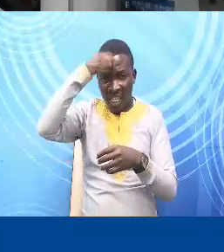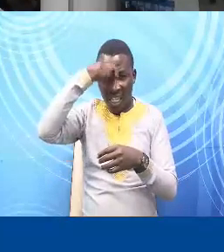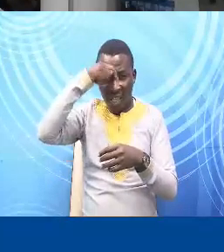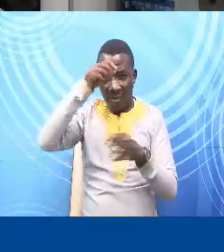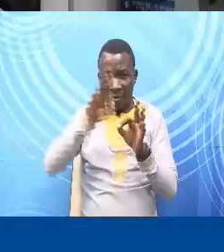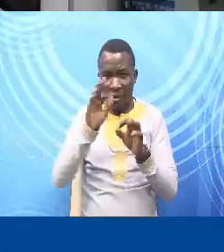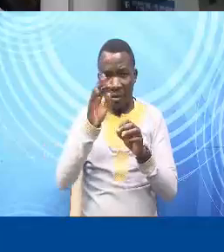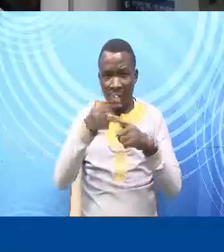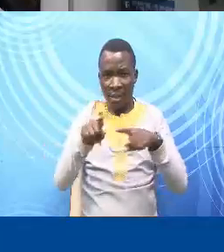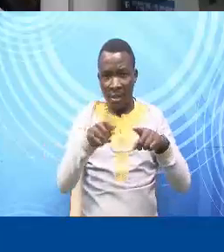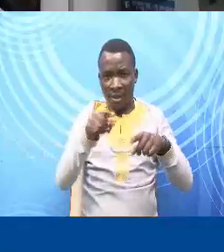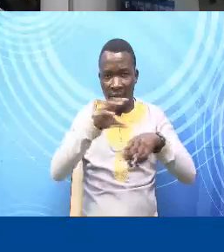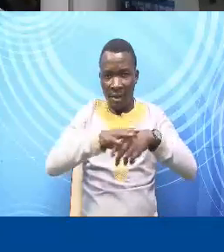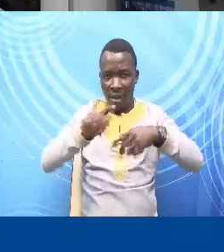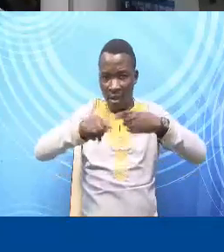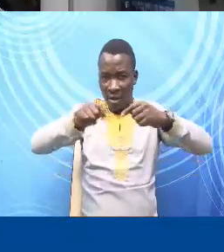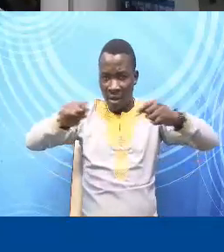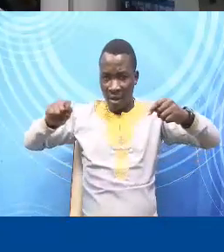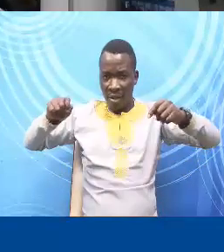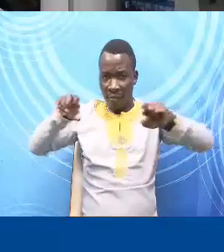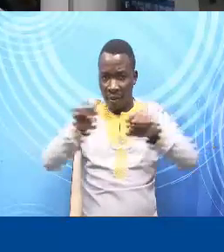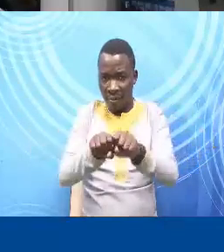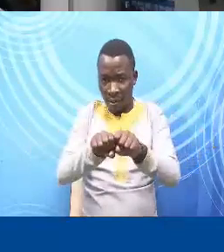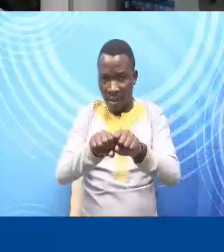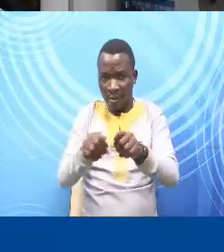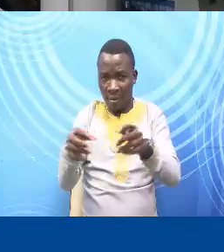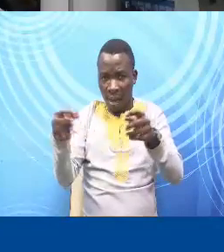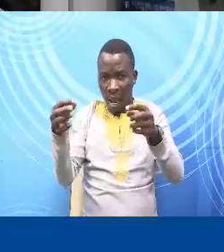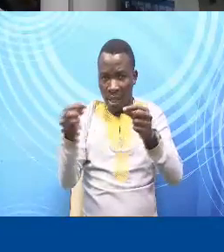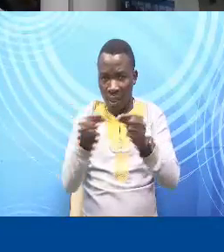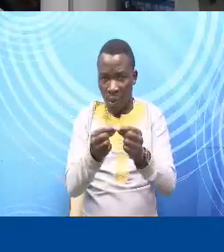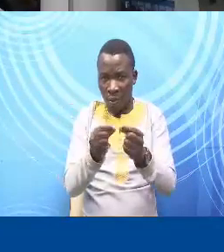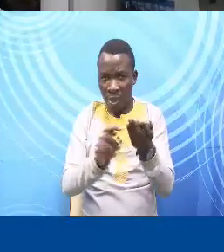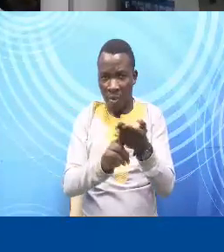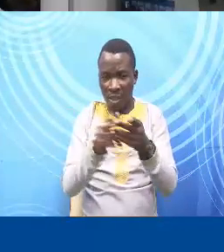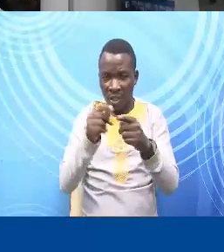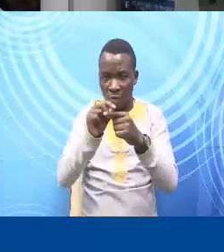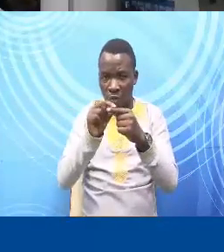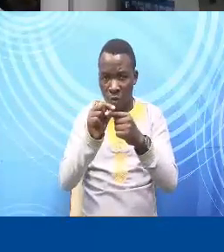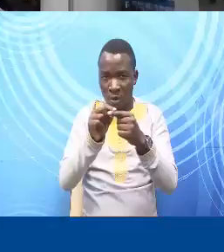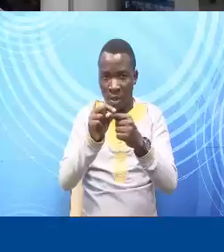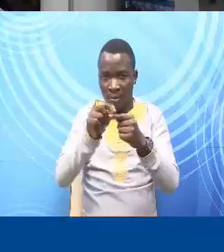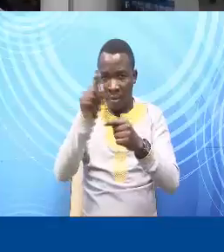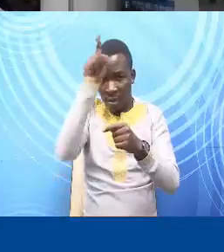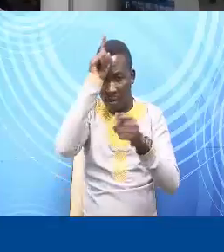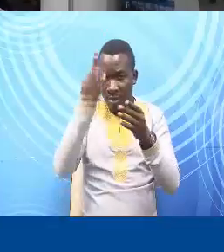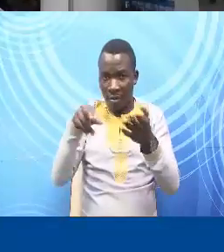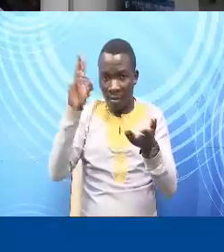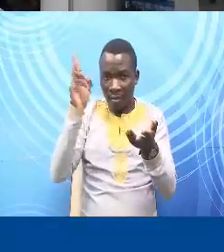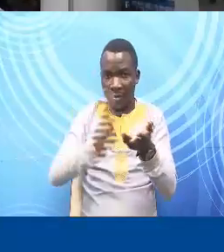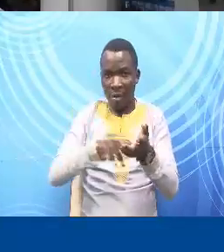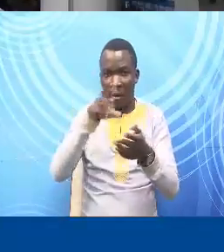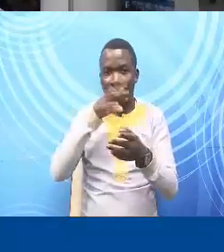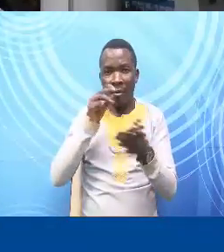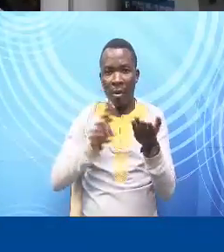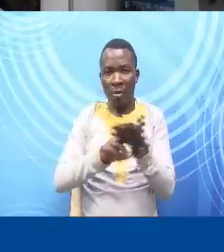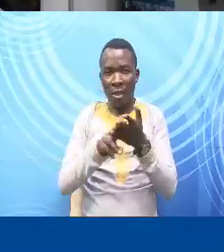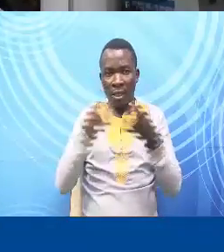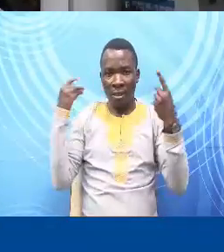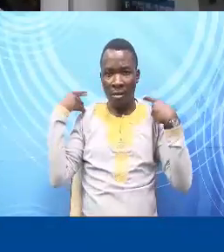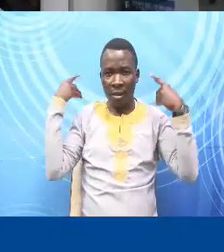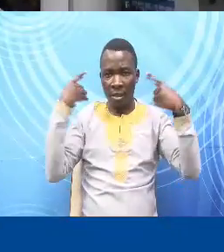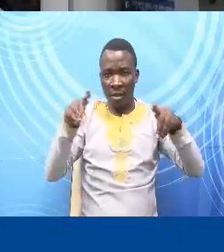yaciye rasize inkweto aziteranya akoresheje urwembe yabanje guhekenya abaturage bashimangira ko ngo uyu mugabo yabakoreshwa n'imyuka mibi